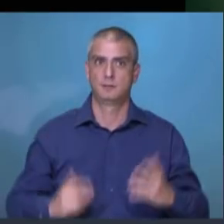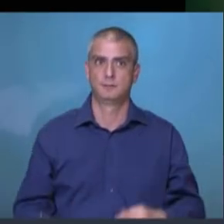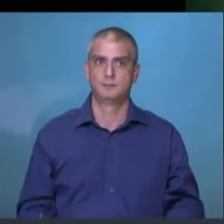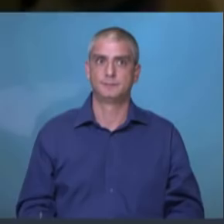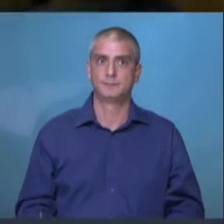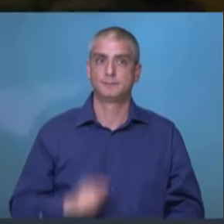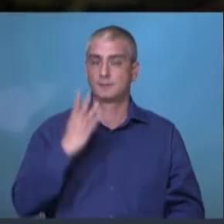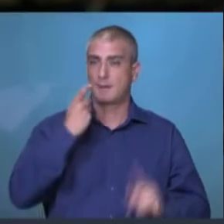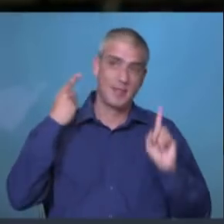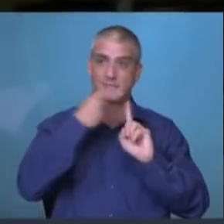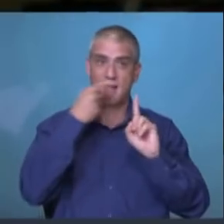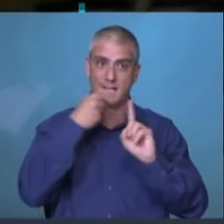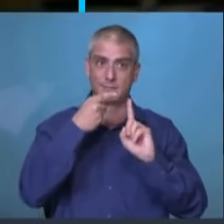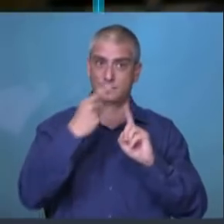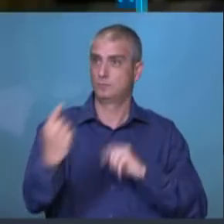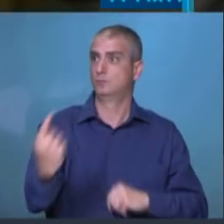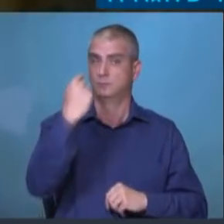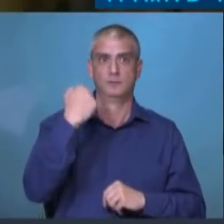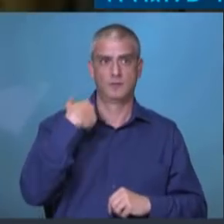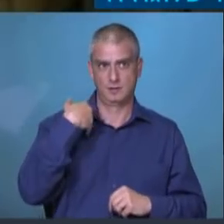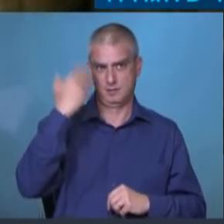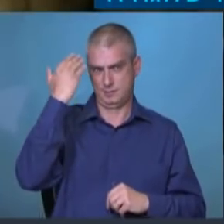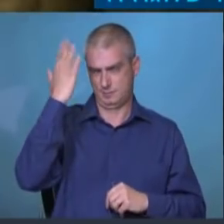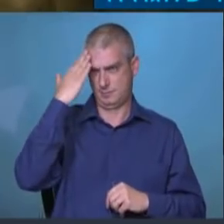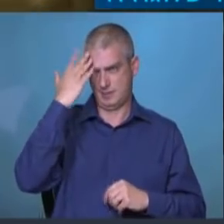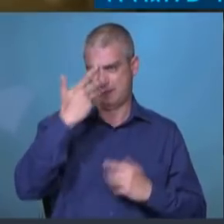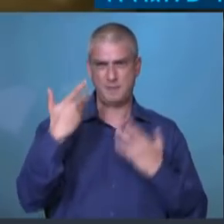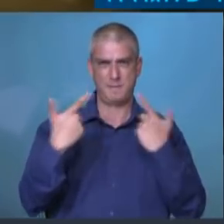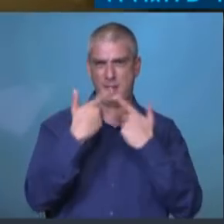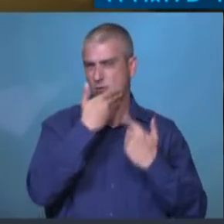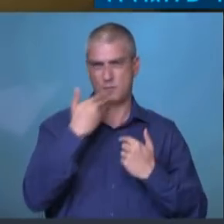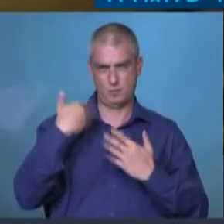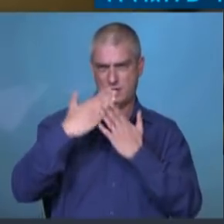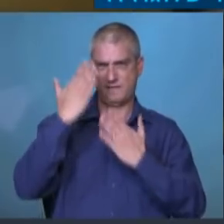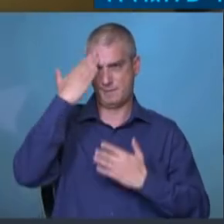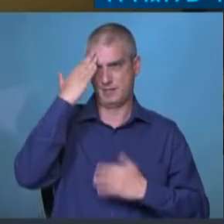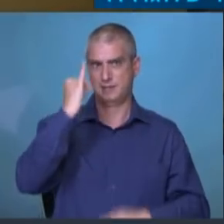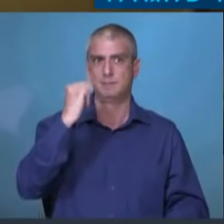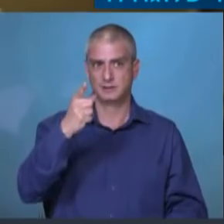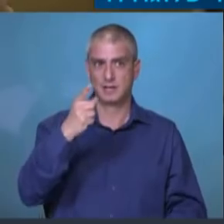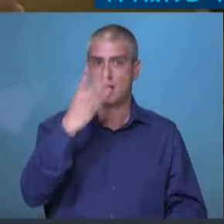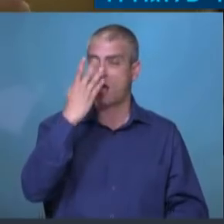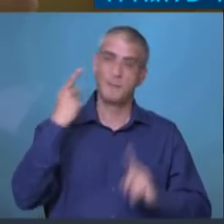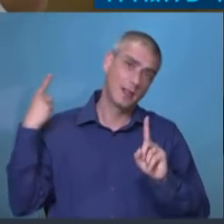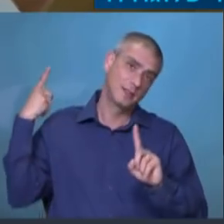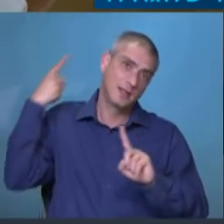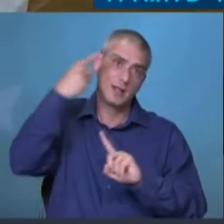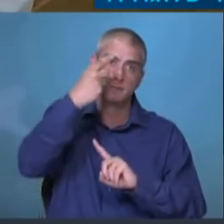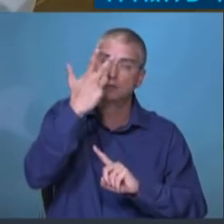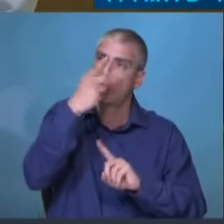4 סגרים עפים מולי, ואני בוגר מלחמת יום כיפור, כבר מכיר מה זה סגרים. 4 סגרים עפים,